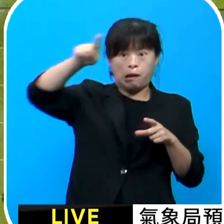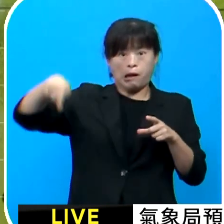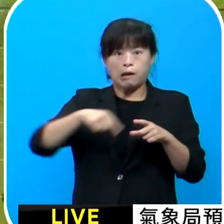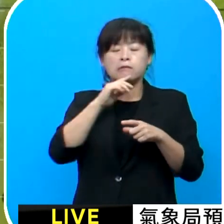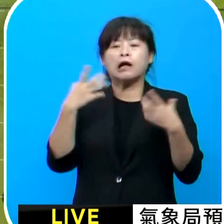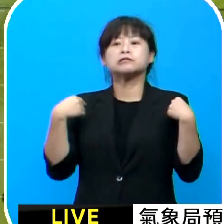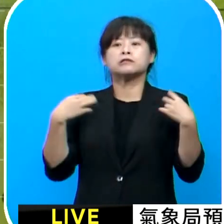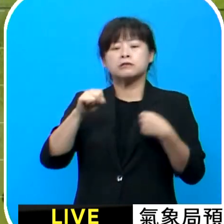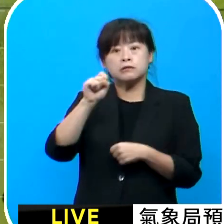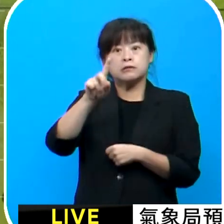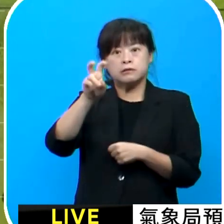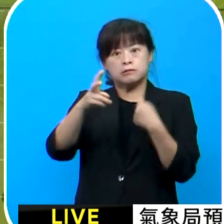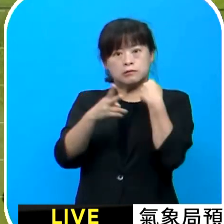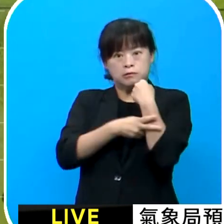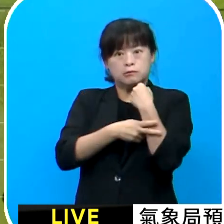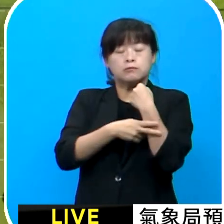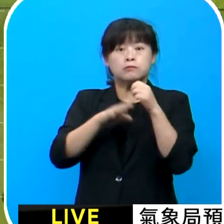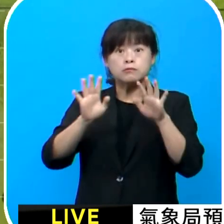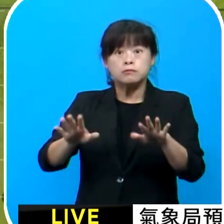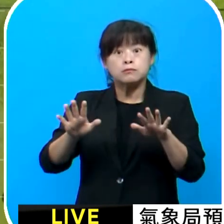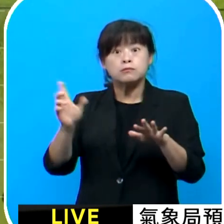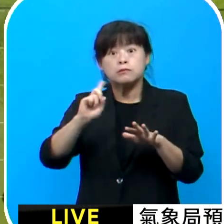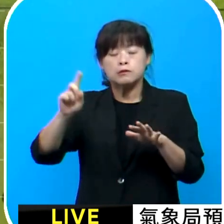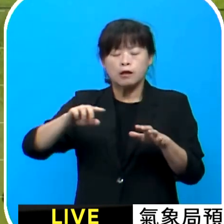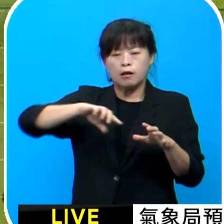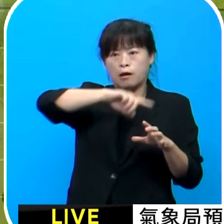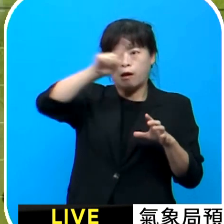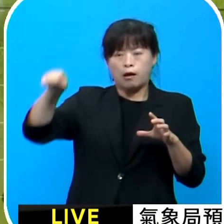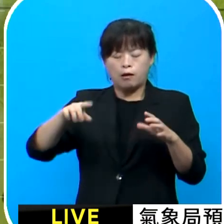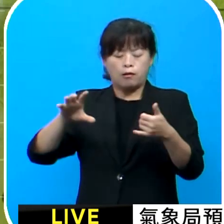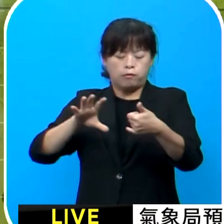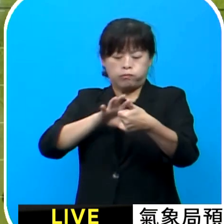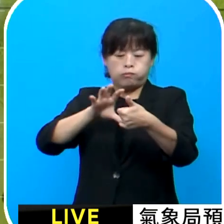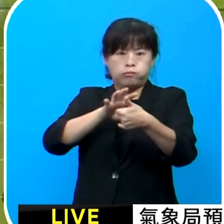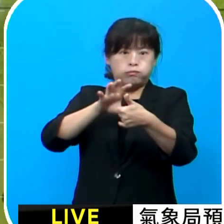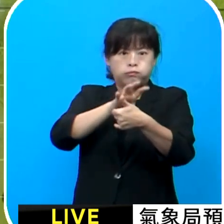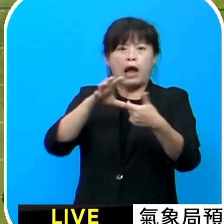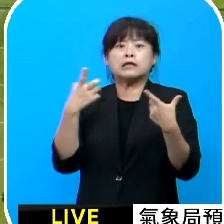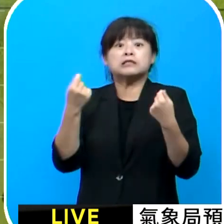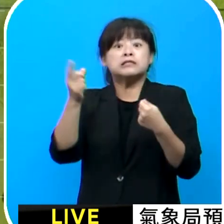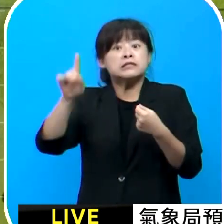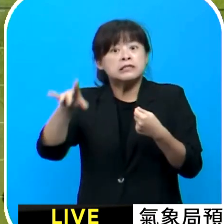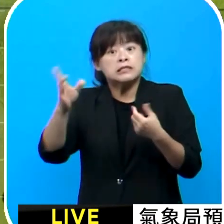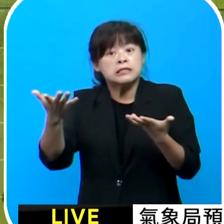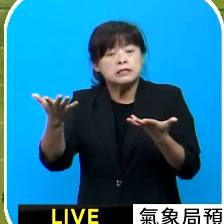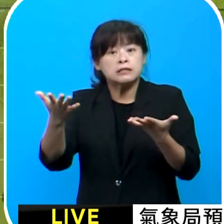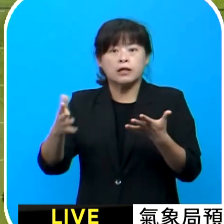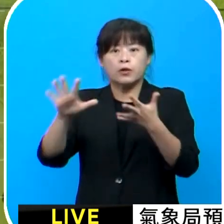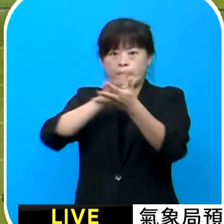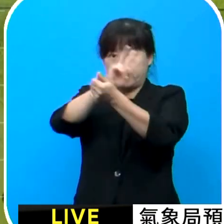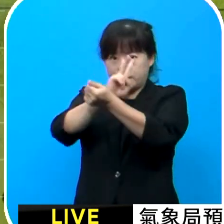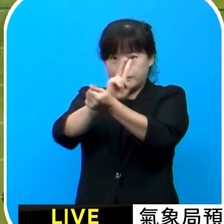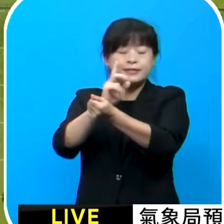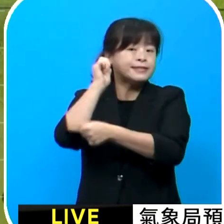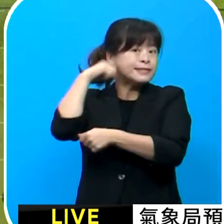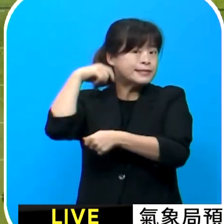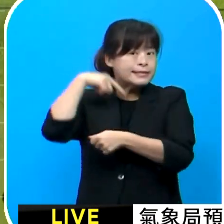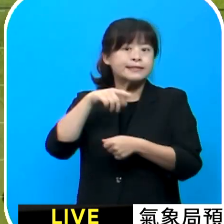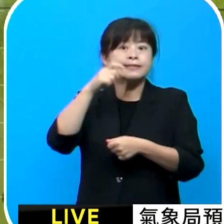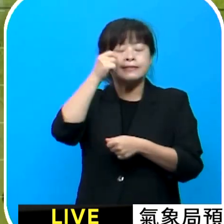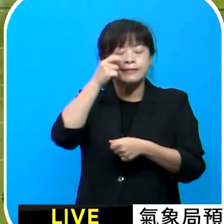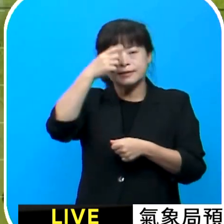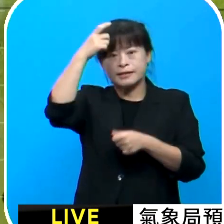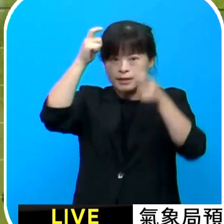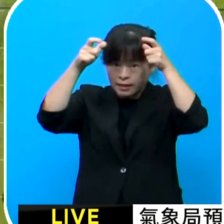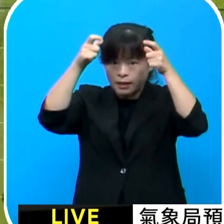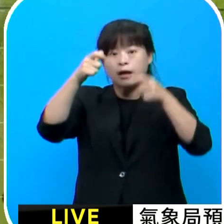持120公里。因此，目前暴风圈所涵盖的范围仍然包含了云林、嘉义、台南、